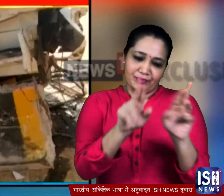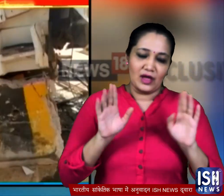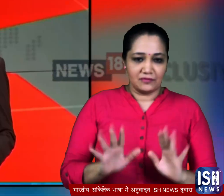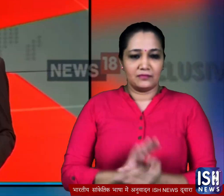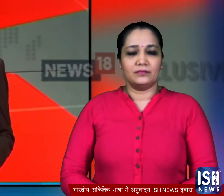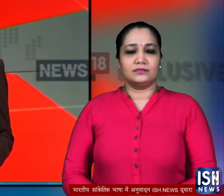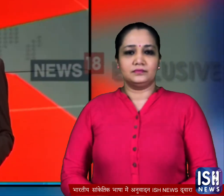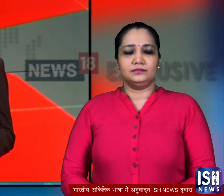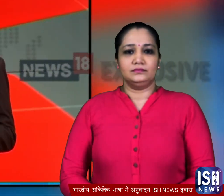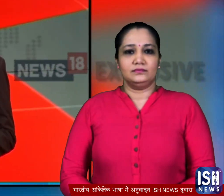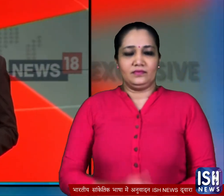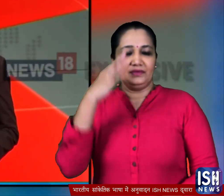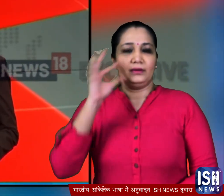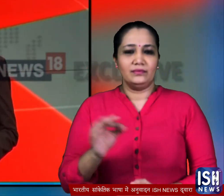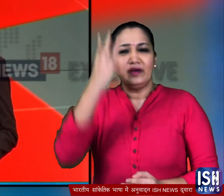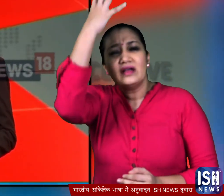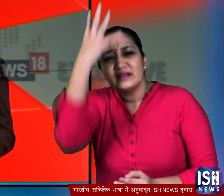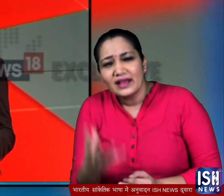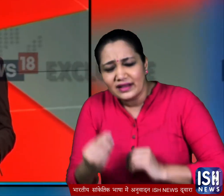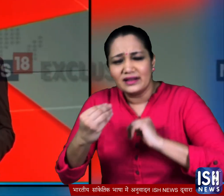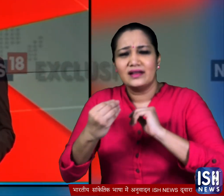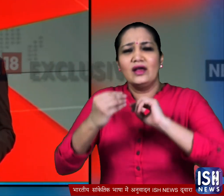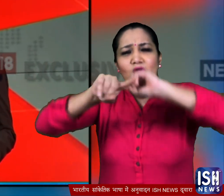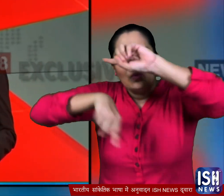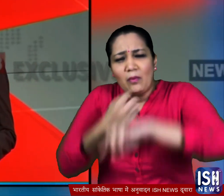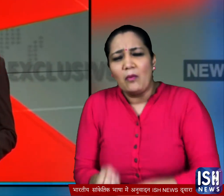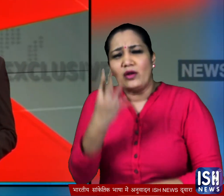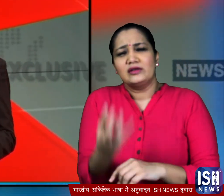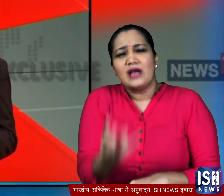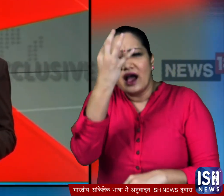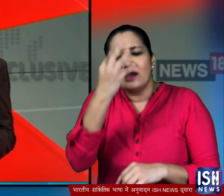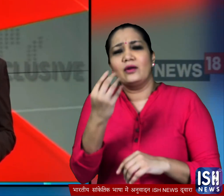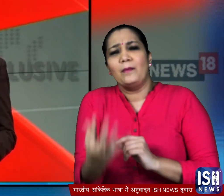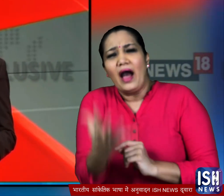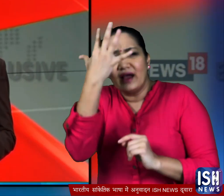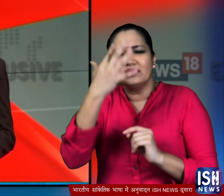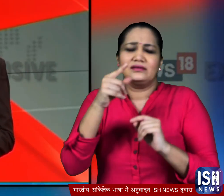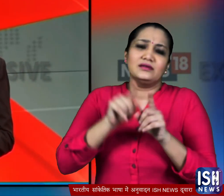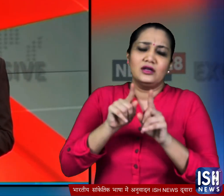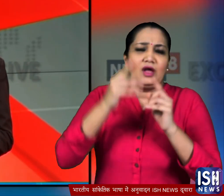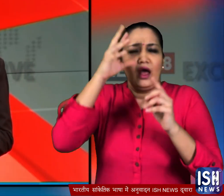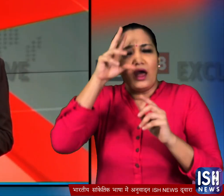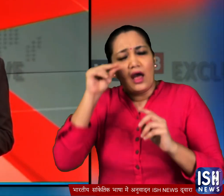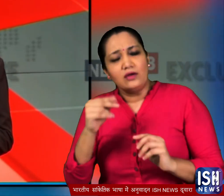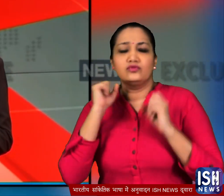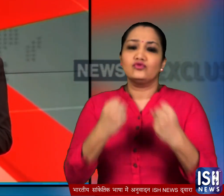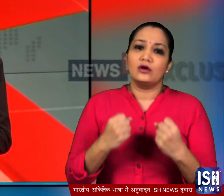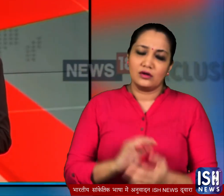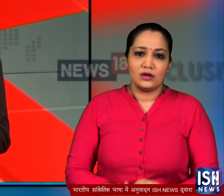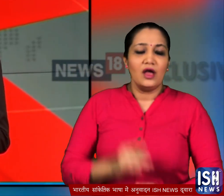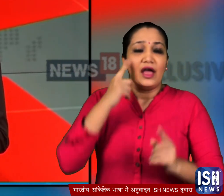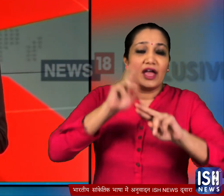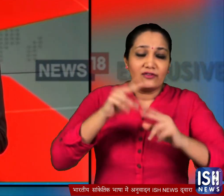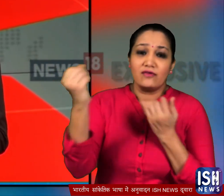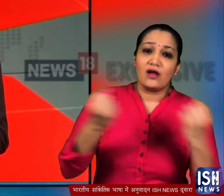पहुंचा। 100 बात की एक बात है कि आधी रात से सुबह 4-5 बजे के बीच हम लोगों को गहरी नींद आती है, और अगर उस दौरान गाड़ी चला रहे